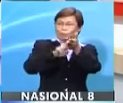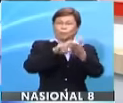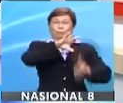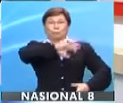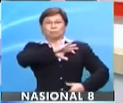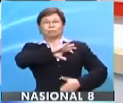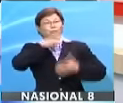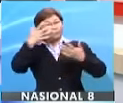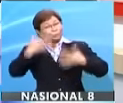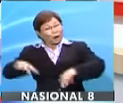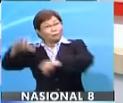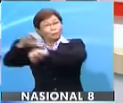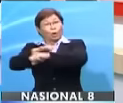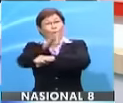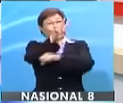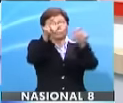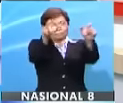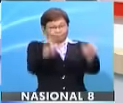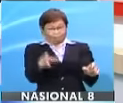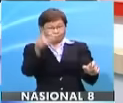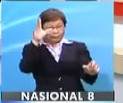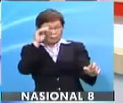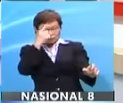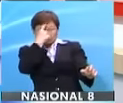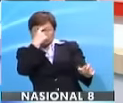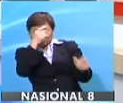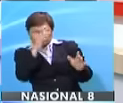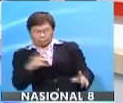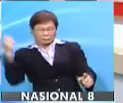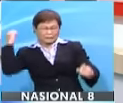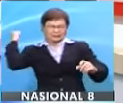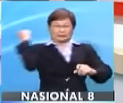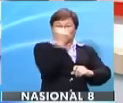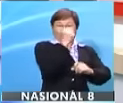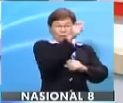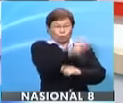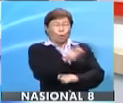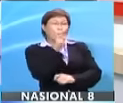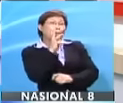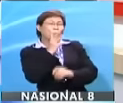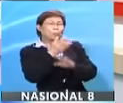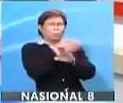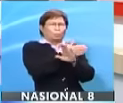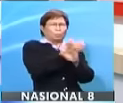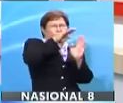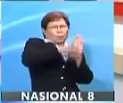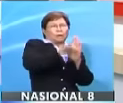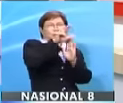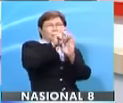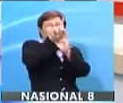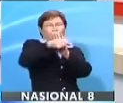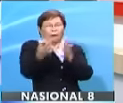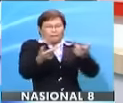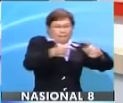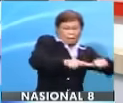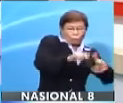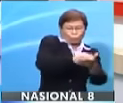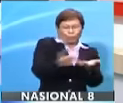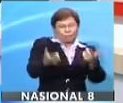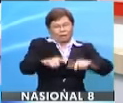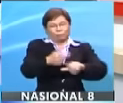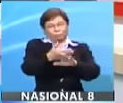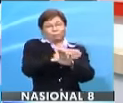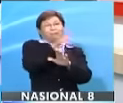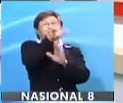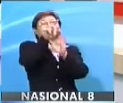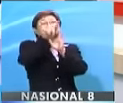polis berjaya menahan dua lelaki dipercayai suspek kes tetak seorang wanita kurang dari 30 minit selepas insiden berkenaan berlaku